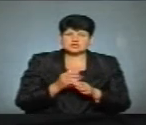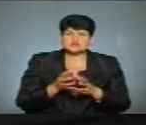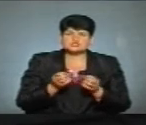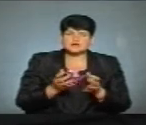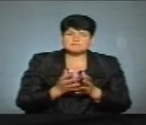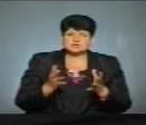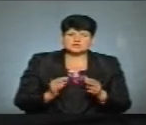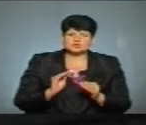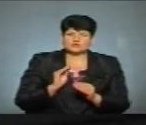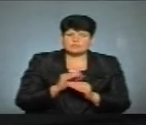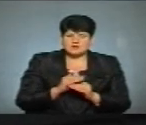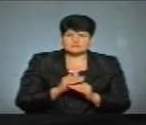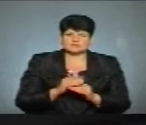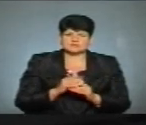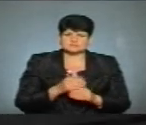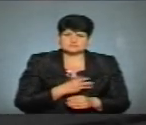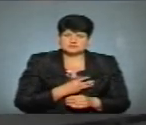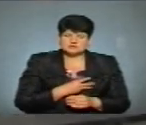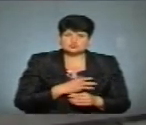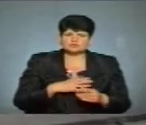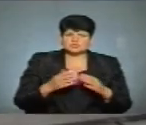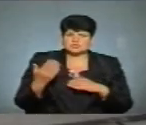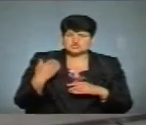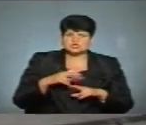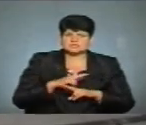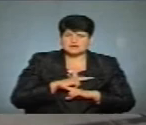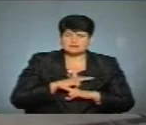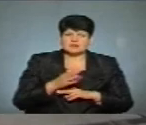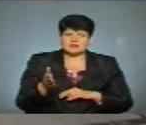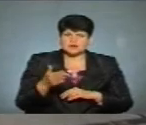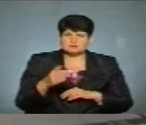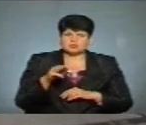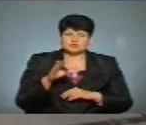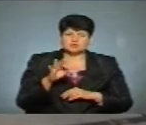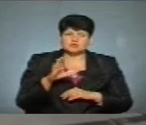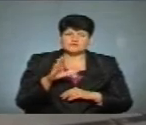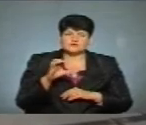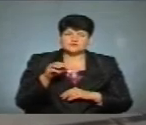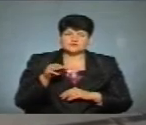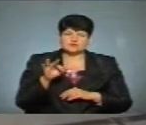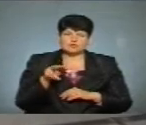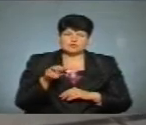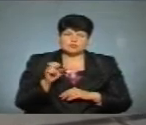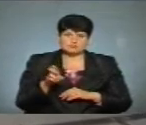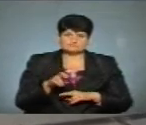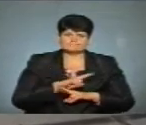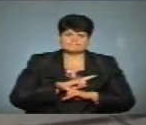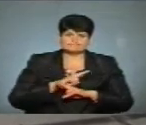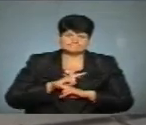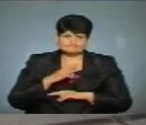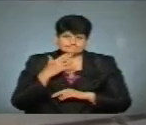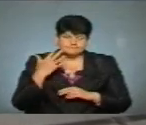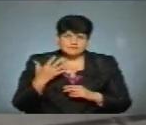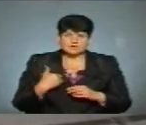що попередньо була загибель риби, це товстолоб у нас загинув, і хотіли